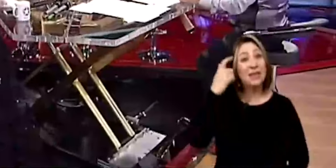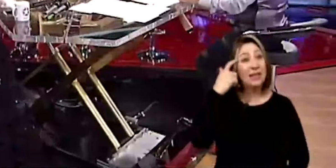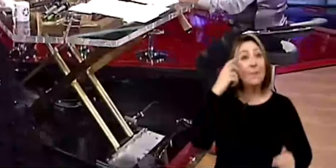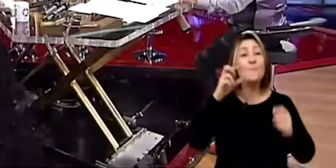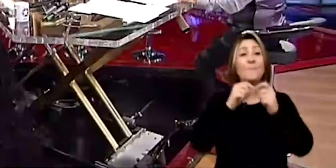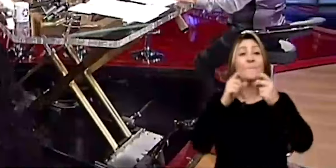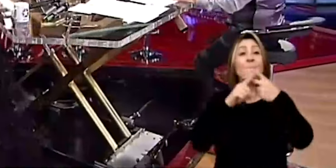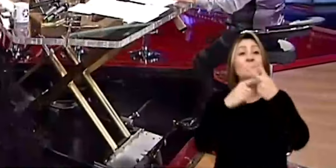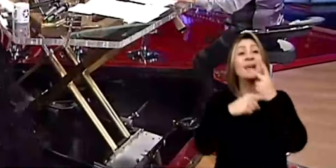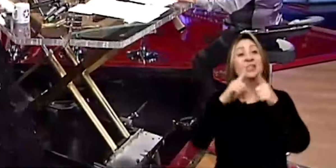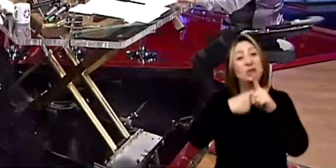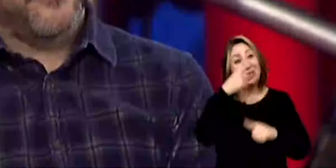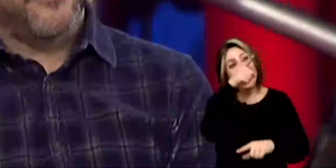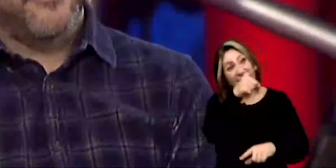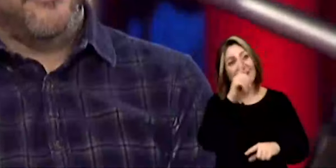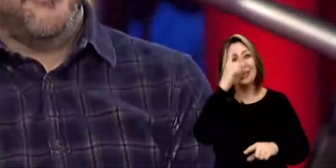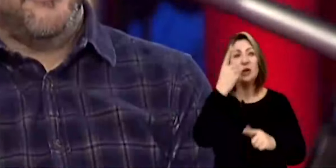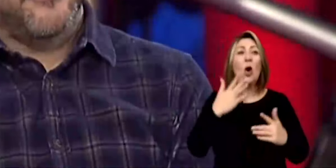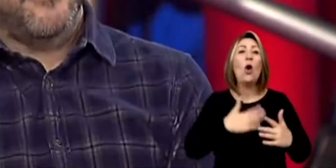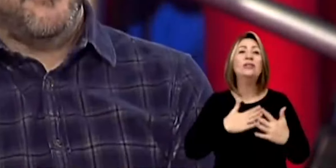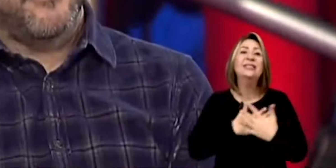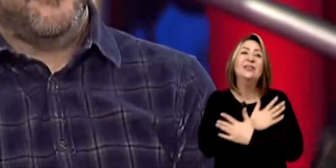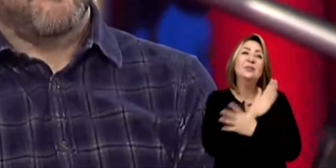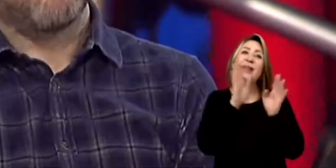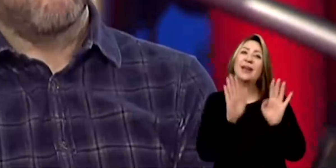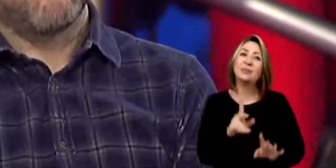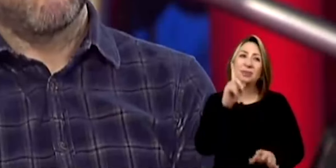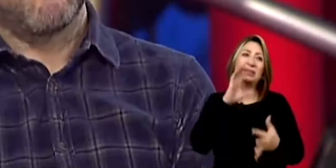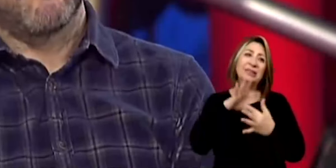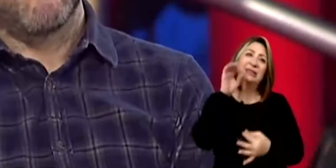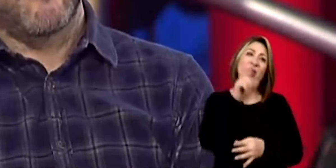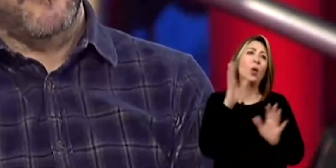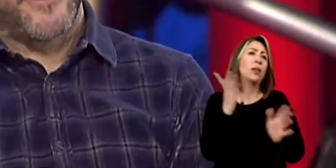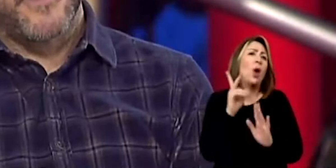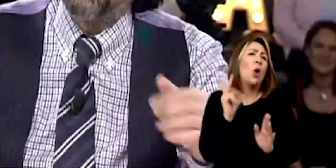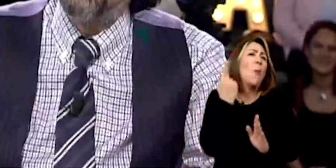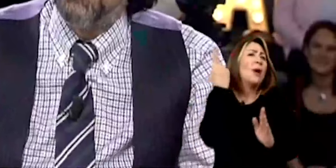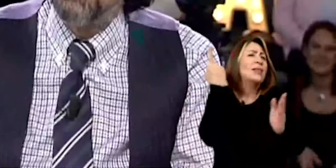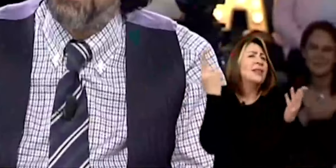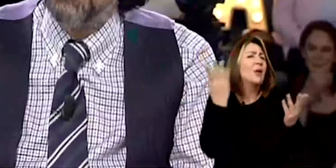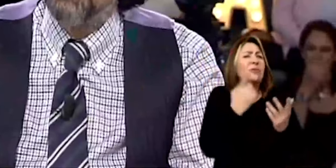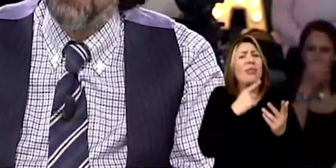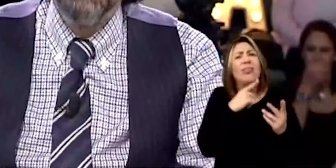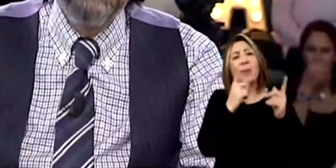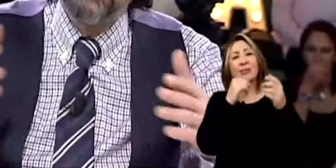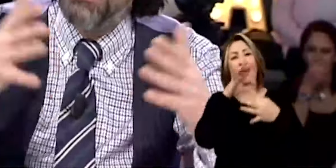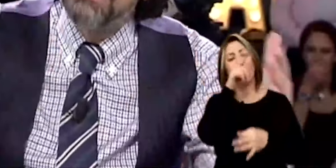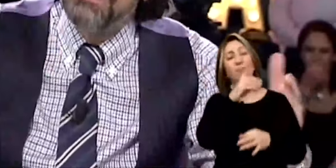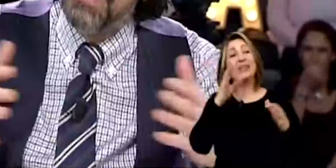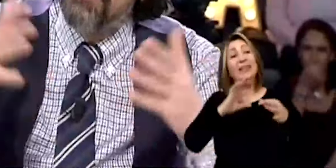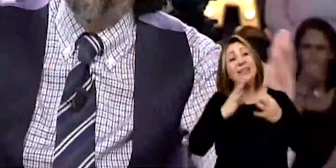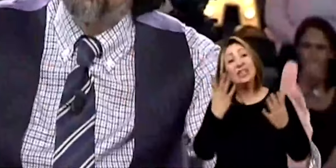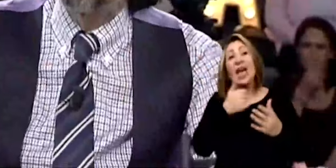J sadece ön sevişmede kalmış bir insandır mesela. O kadar romantik, o kadar evet. tatlı bir adamdır.